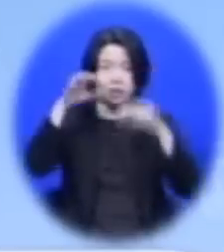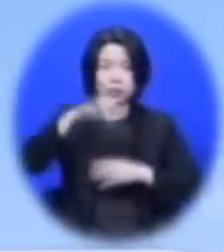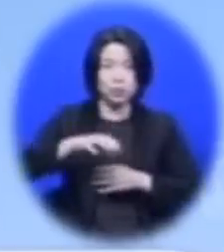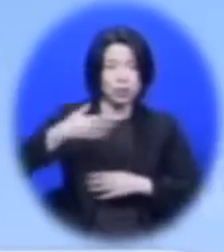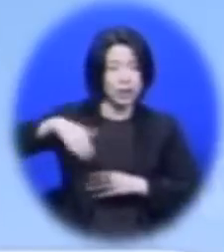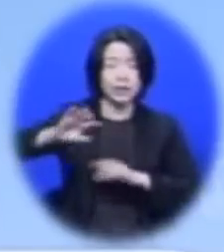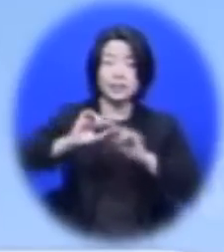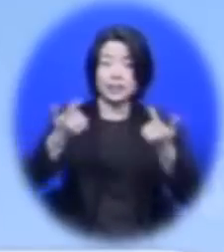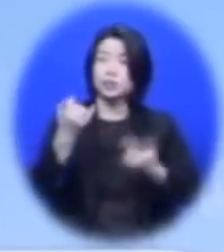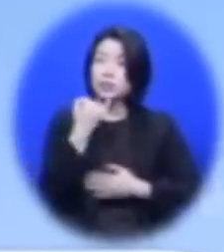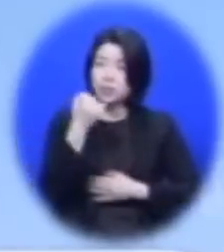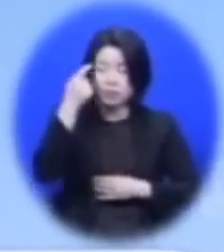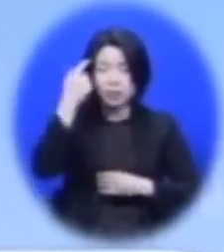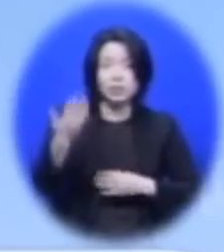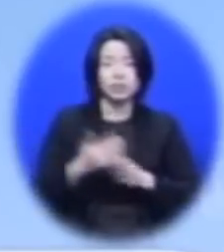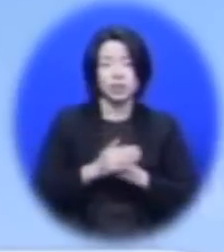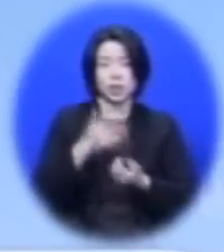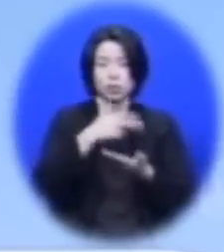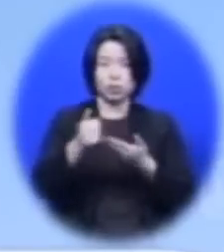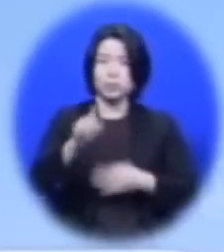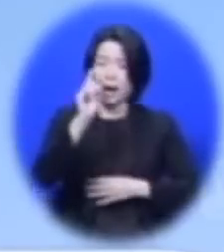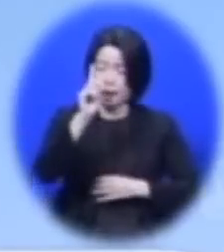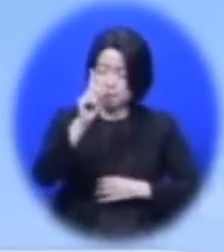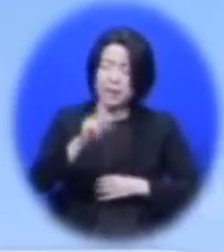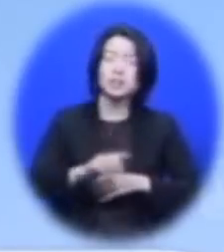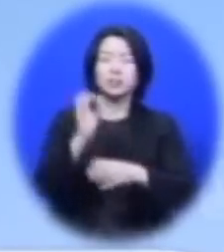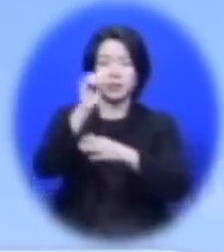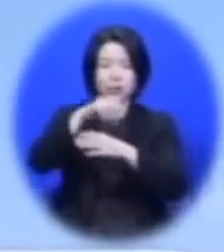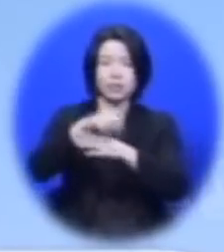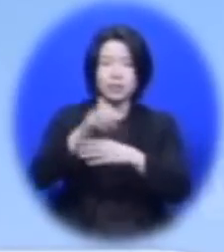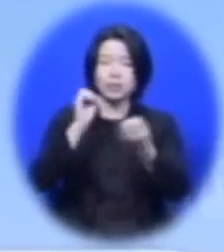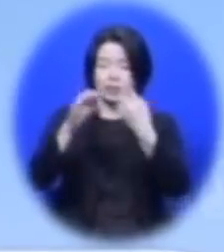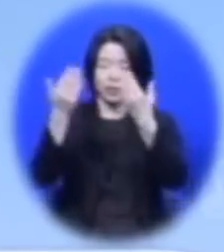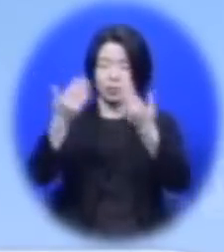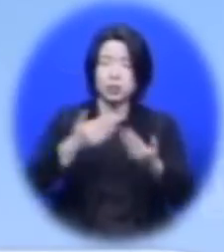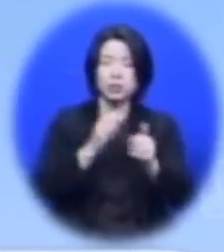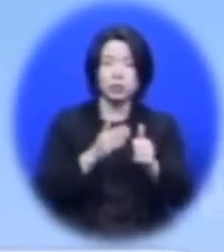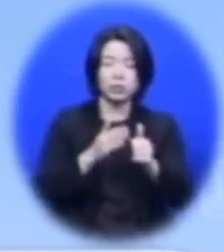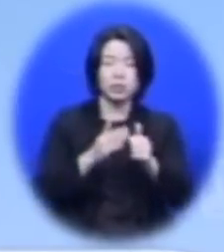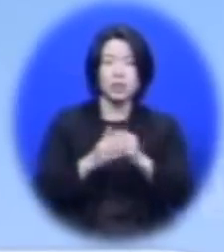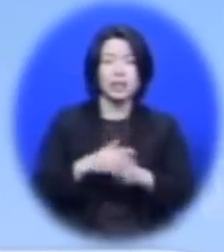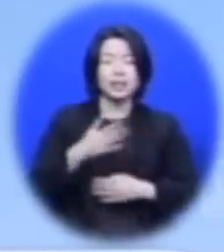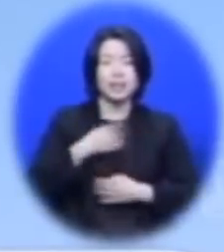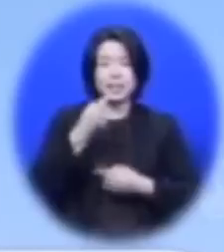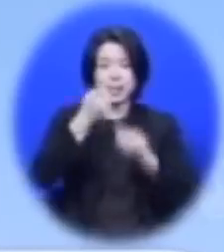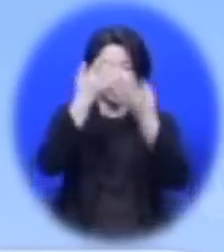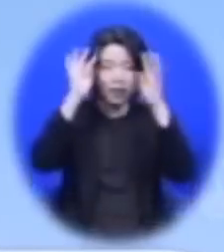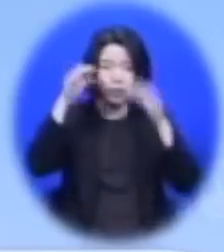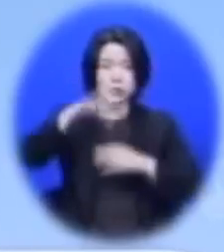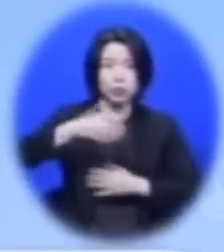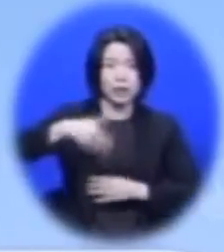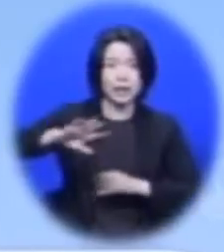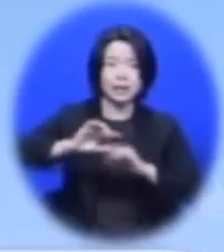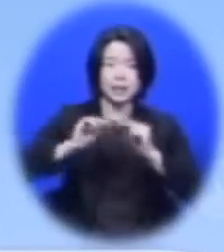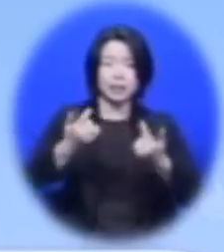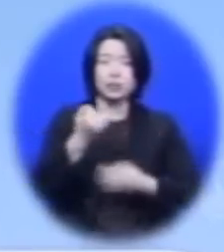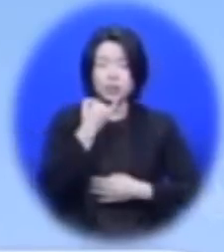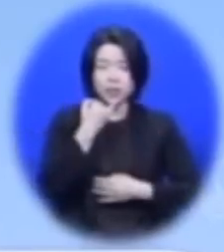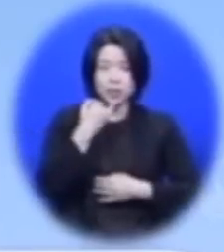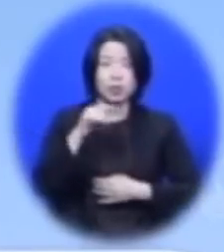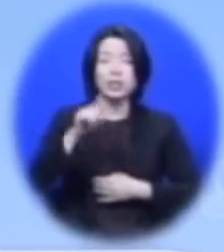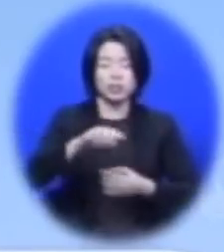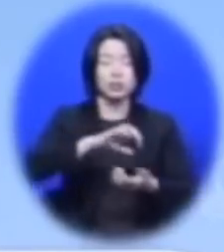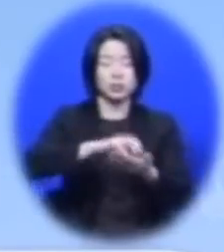되죠? 주님, 한마디만 그렇다고 말씀해 주세요. 내가 인도에 들어갈 이유가 없다고,